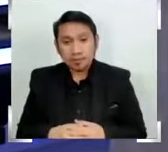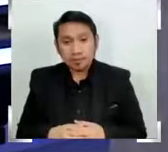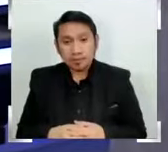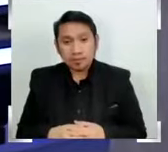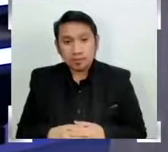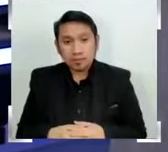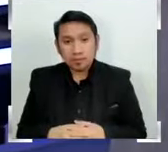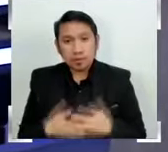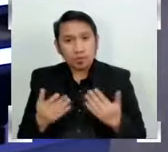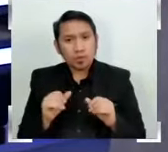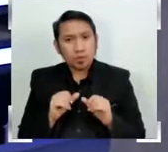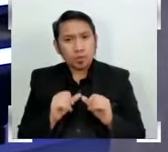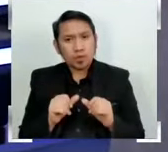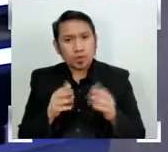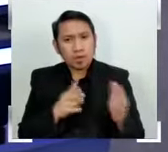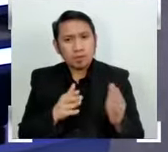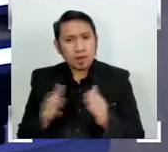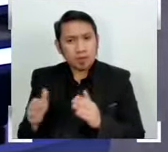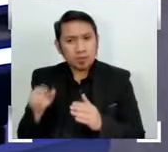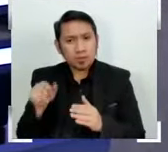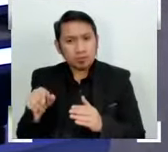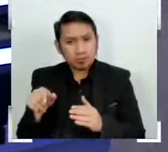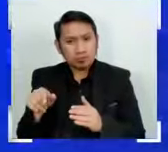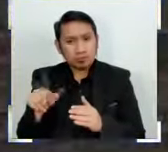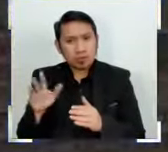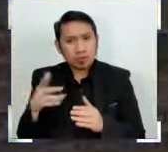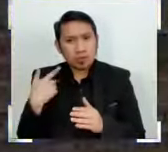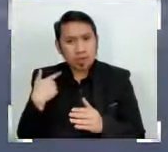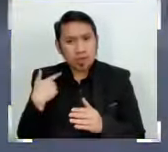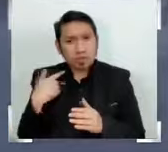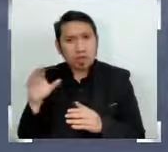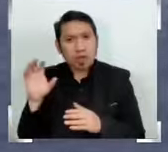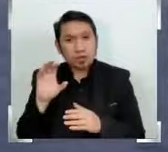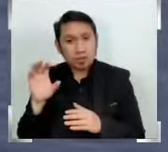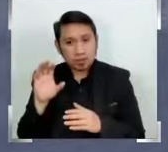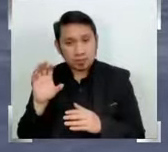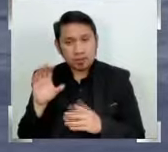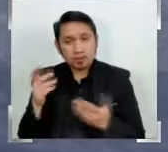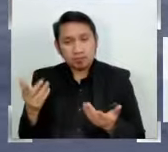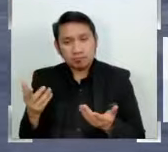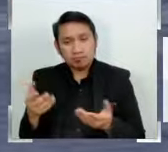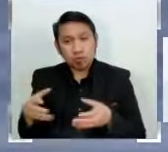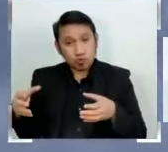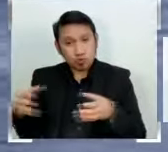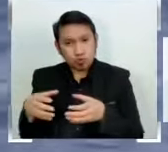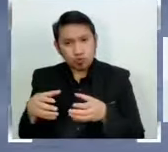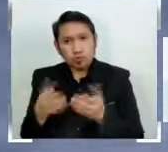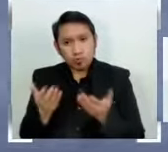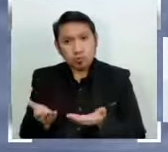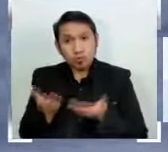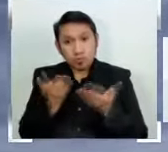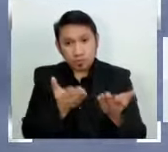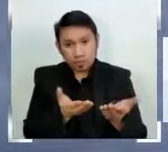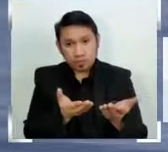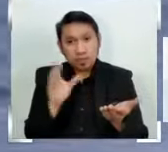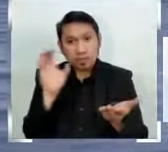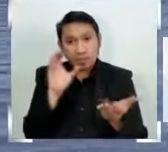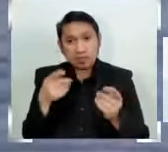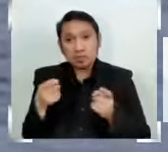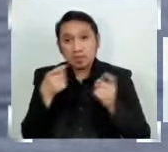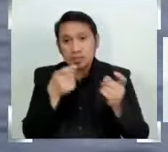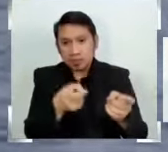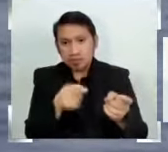Tuloy ang plano ng grupong Atin Ito na magsagawa ng Christmas convoy para magdala ng pamaskong supply sa mga tropa natin sa West Philippine